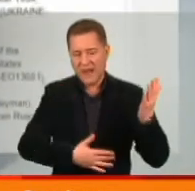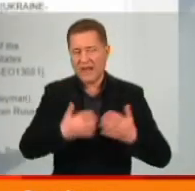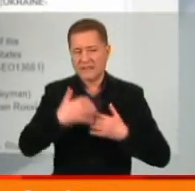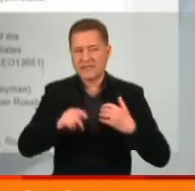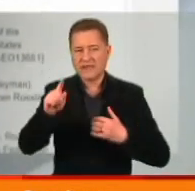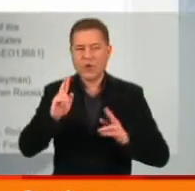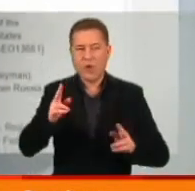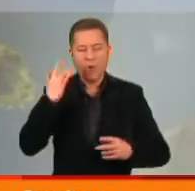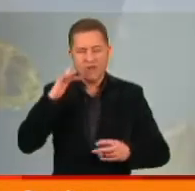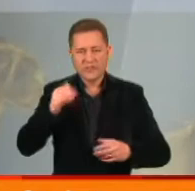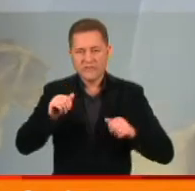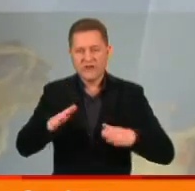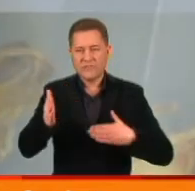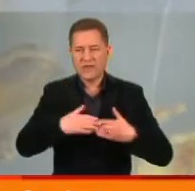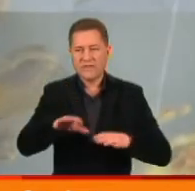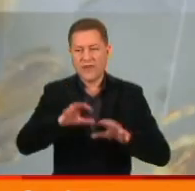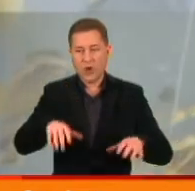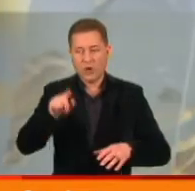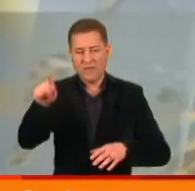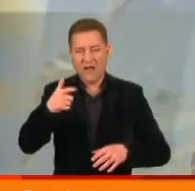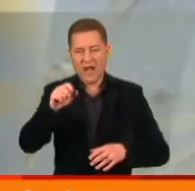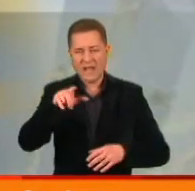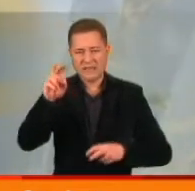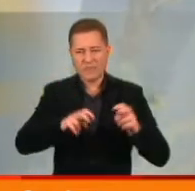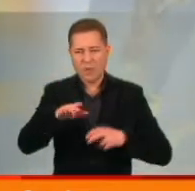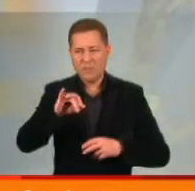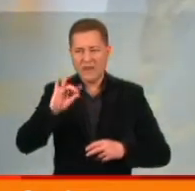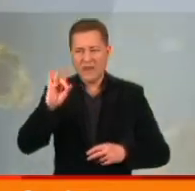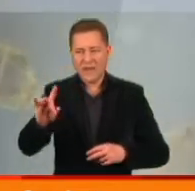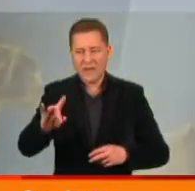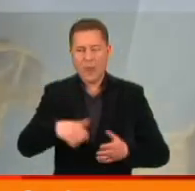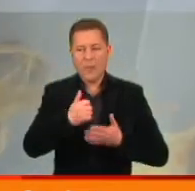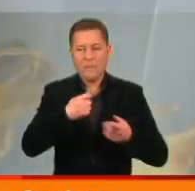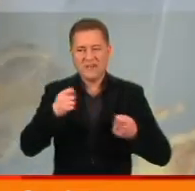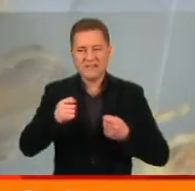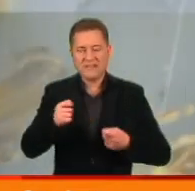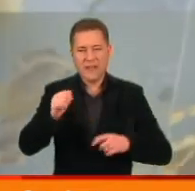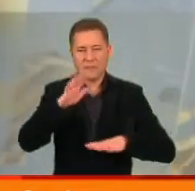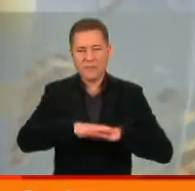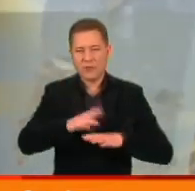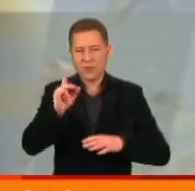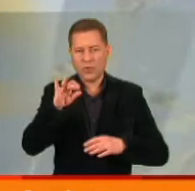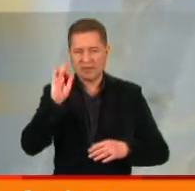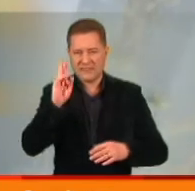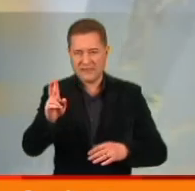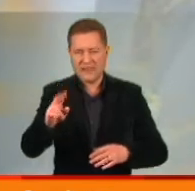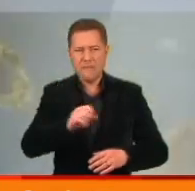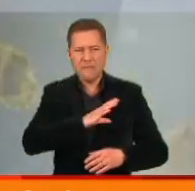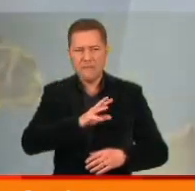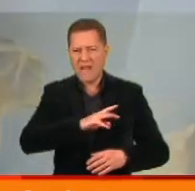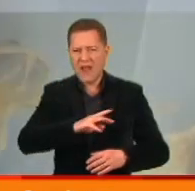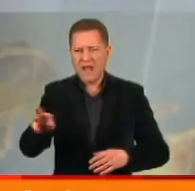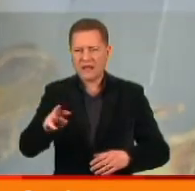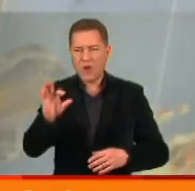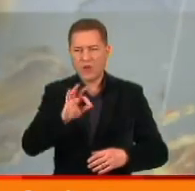Вашингтон вирішив покарати, голова правління «Газпрому» Олексій Міллер, президент ВТБ-банку Андрій Костін, мільярдер